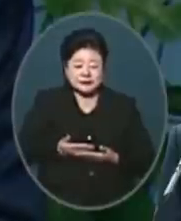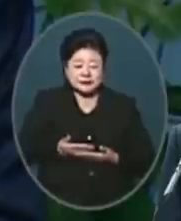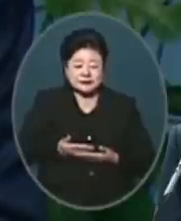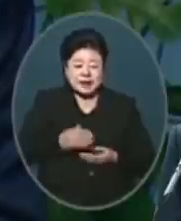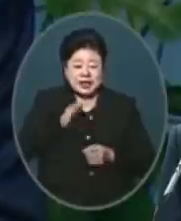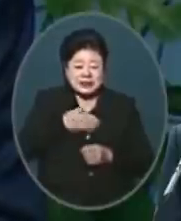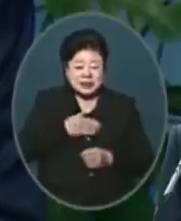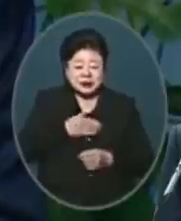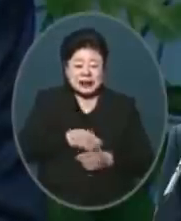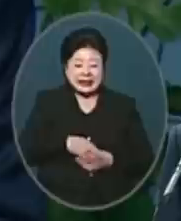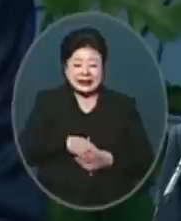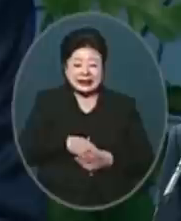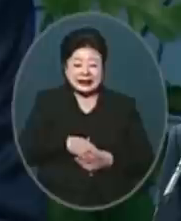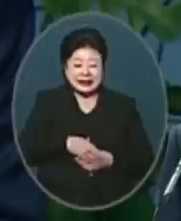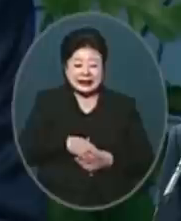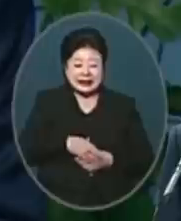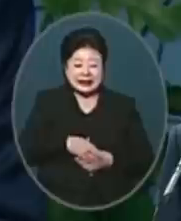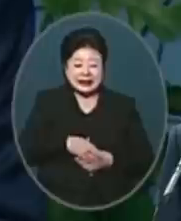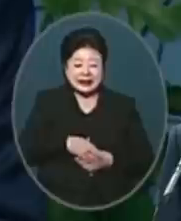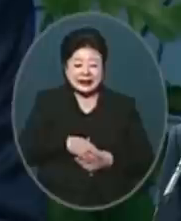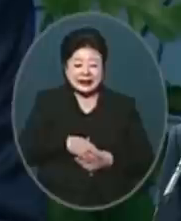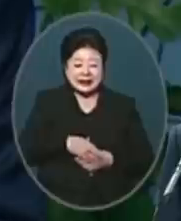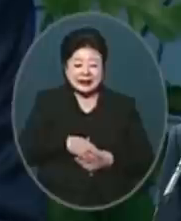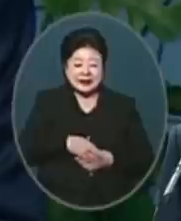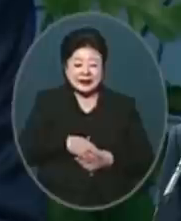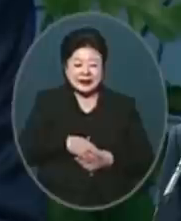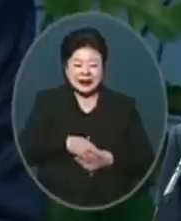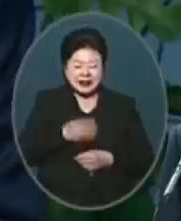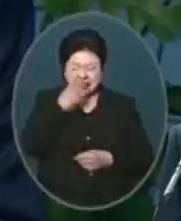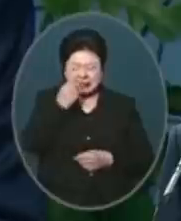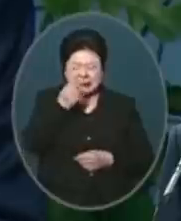잘못된 먼 찌꺼기는